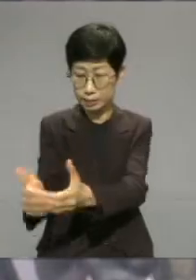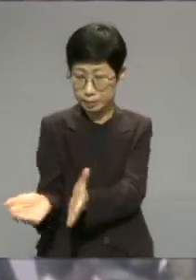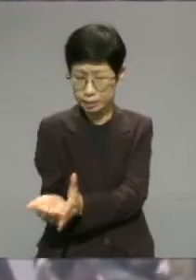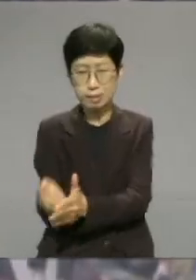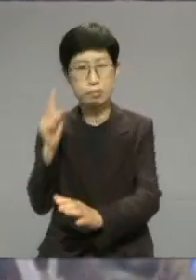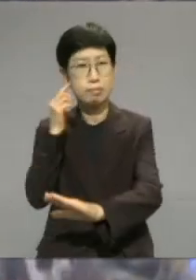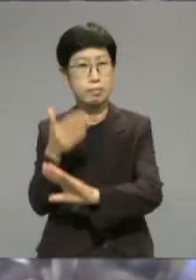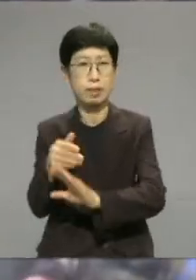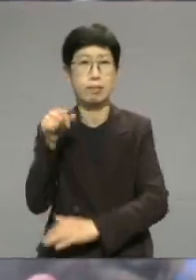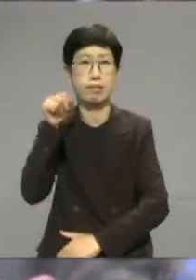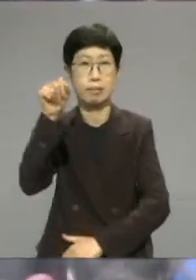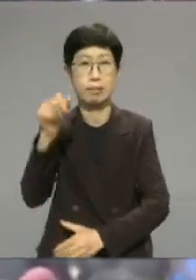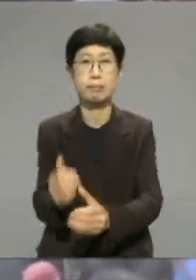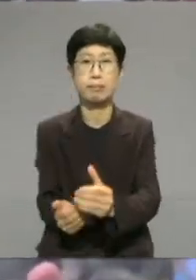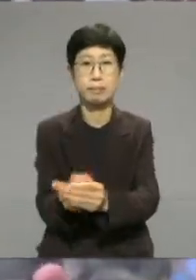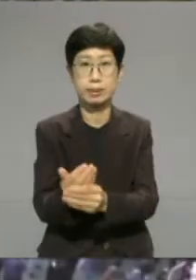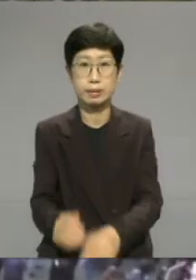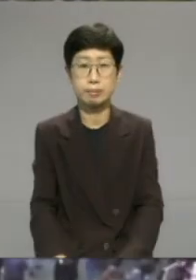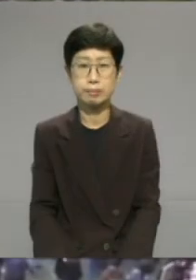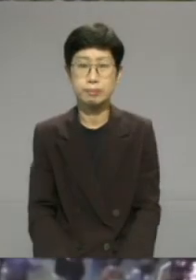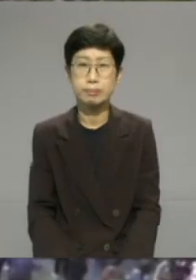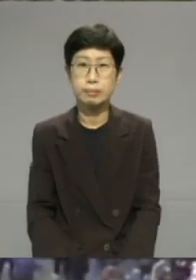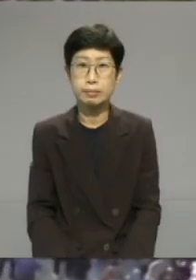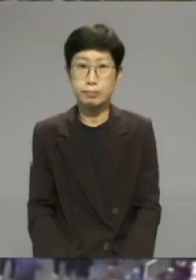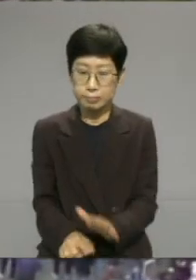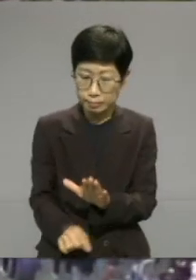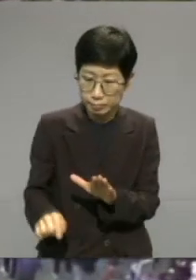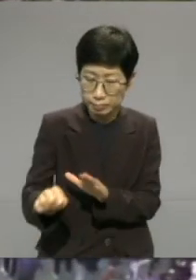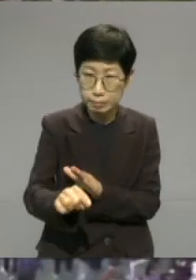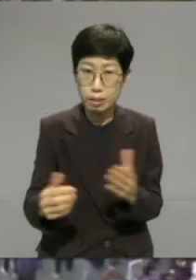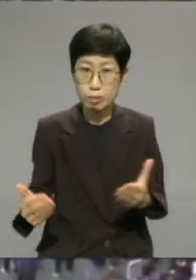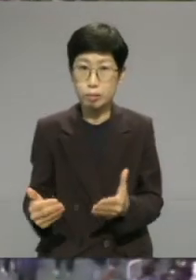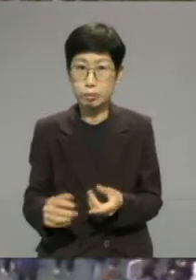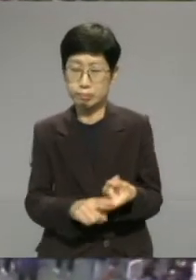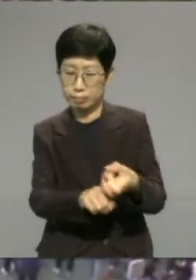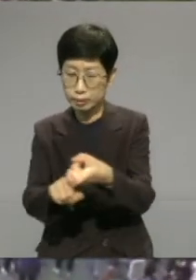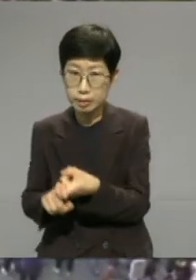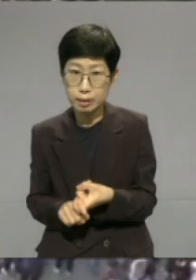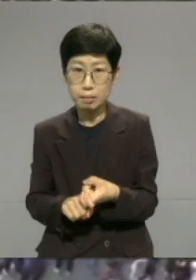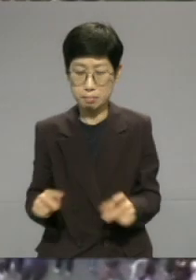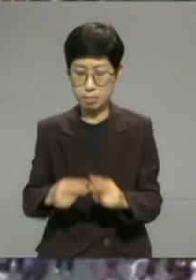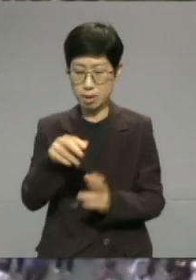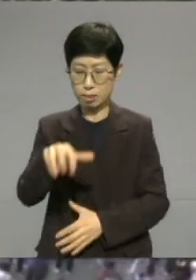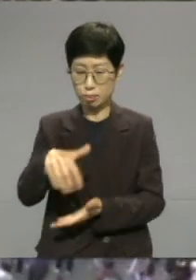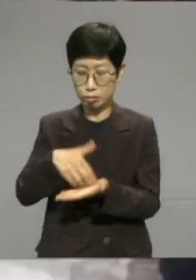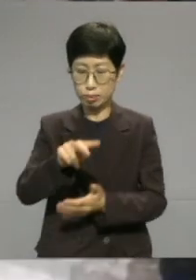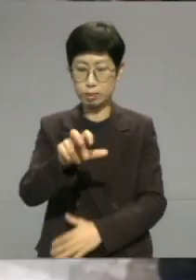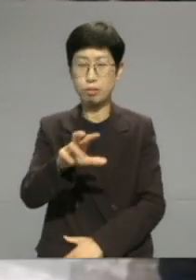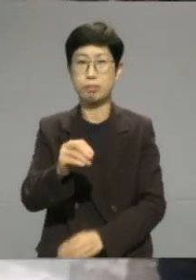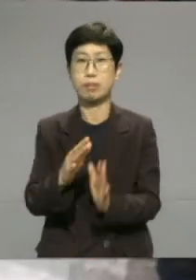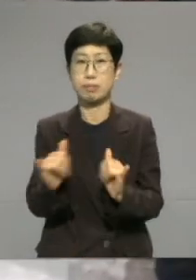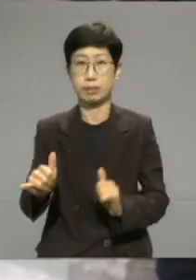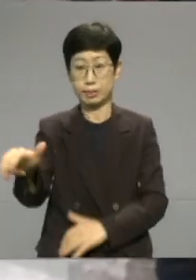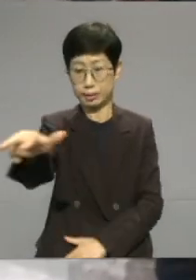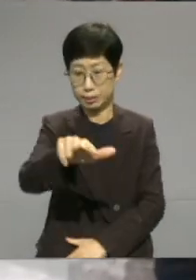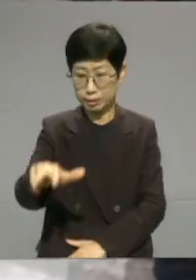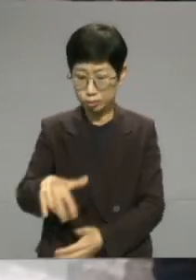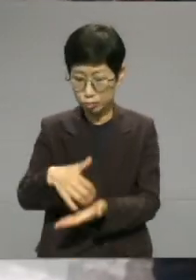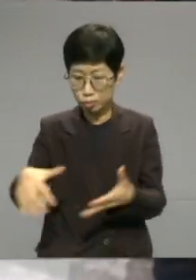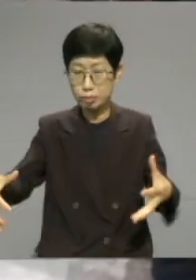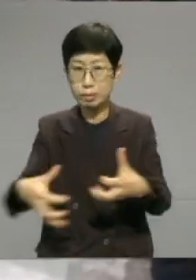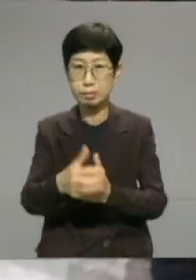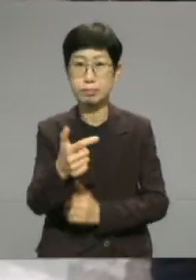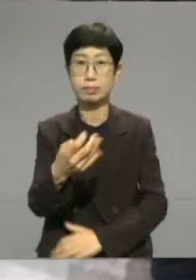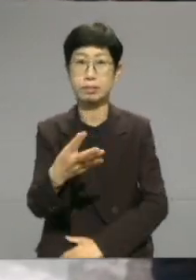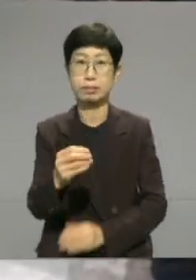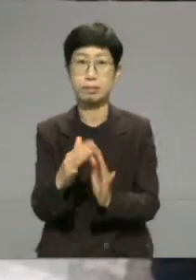벌어졌습니다. 시위를 이끈 노동총연맹은 파리에서만 25만 명, 전국에서 64만 명이